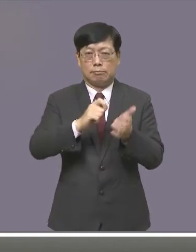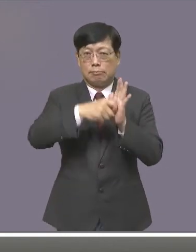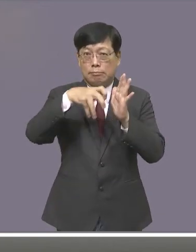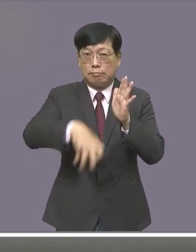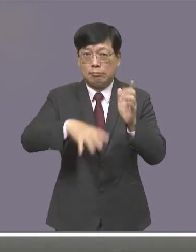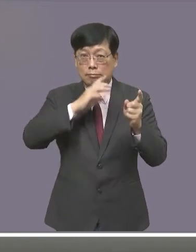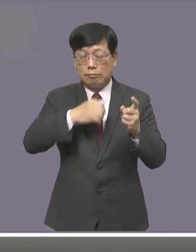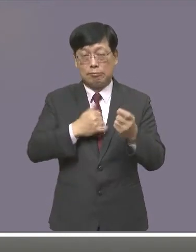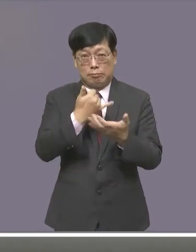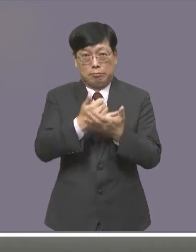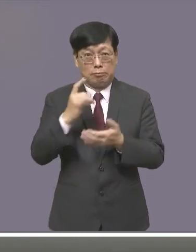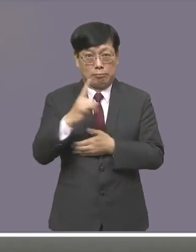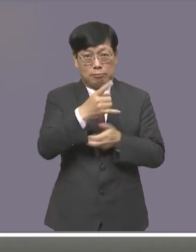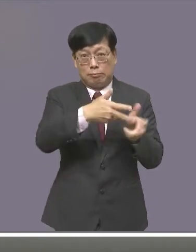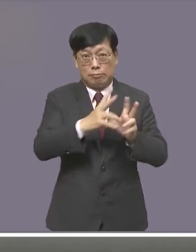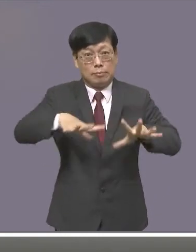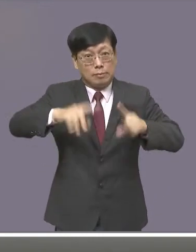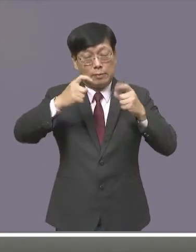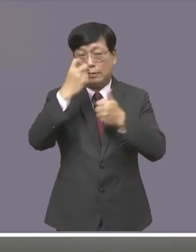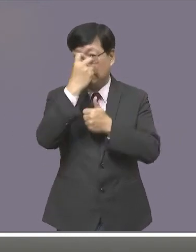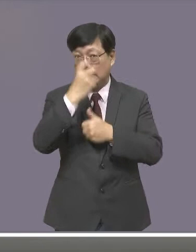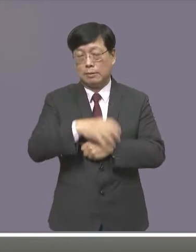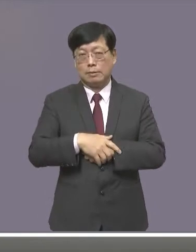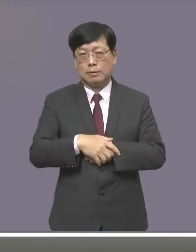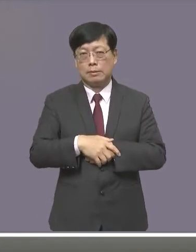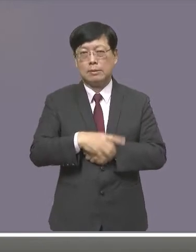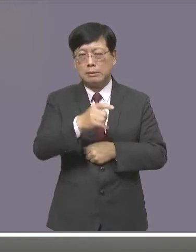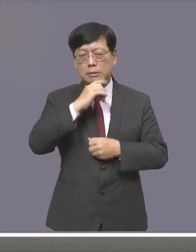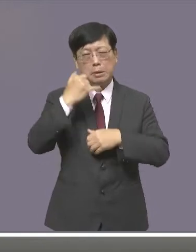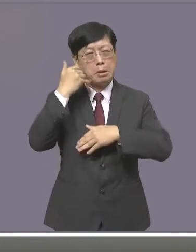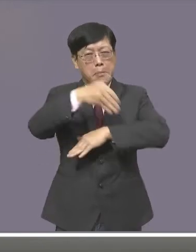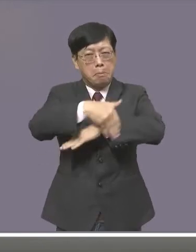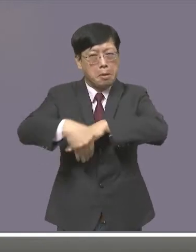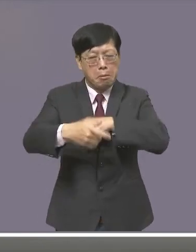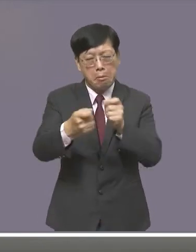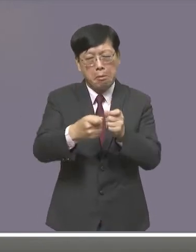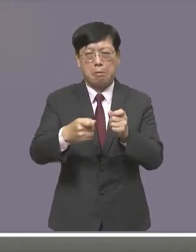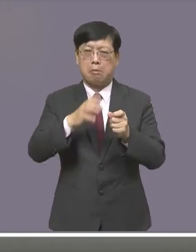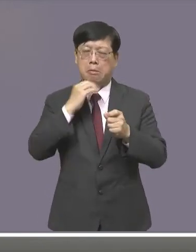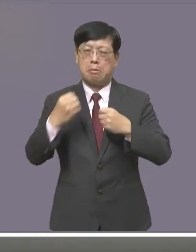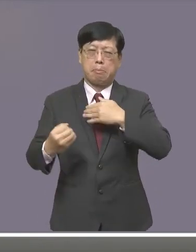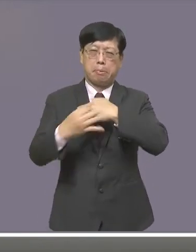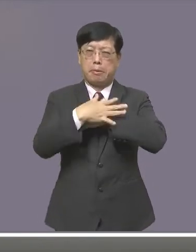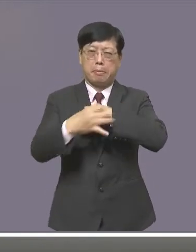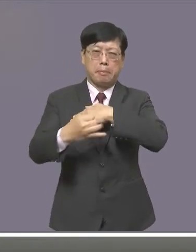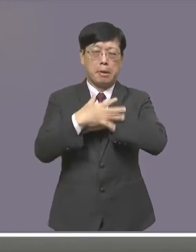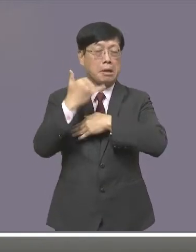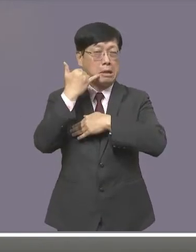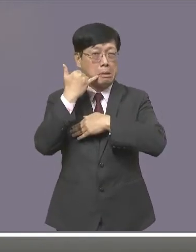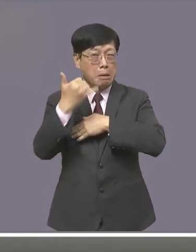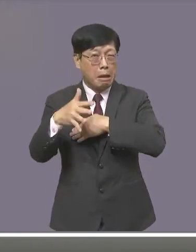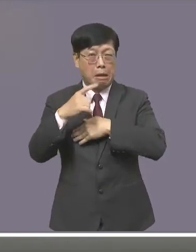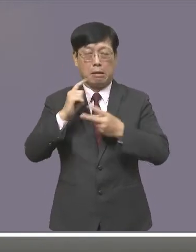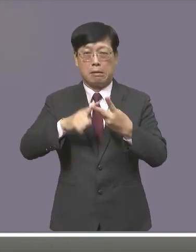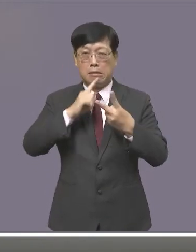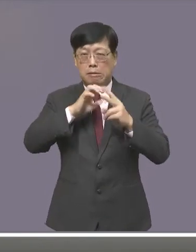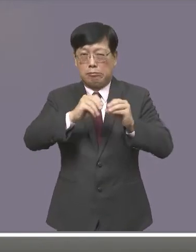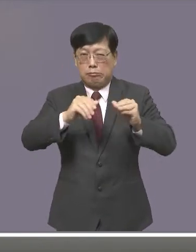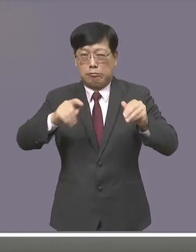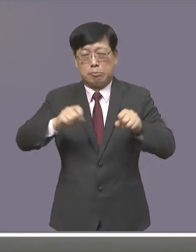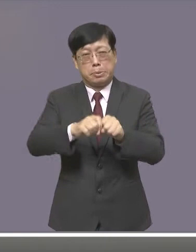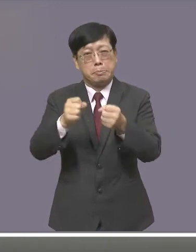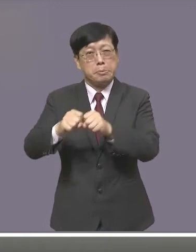卧龙桥，在最初的检测的时候，因为临海，所以大概受到沿海跟这个混凝土的一个